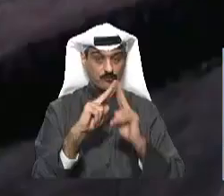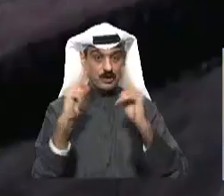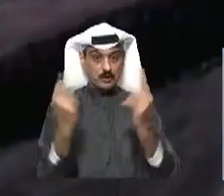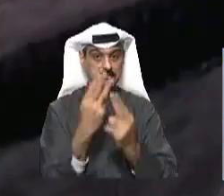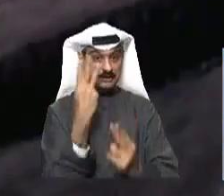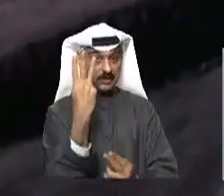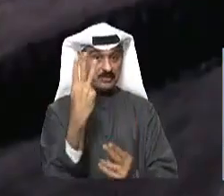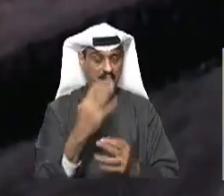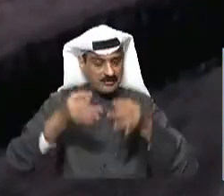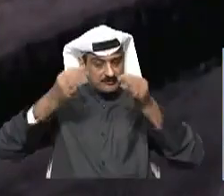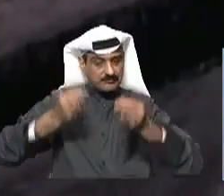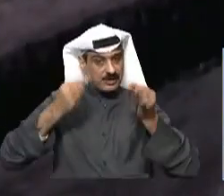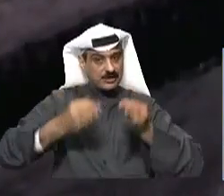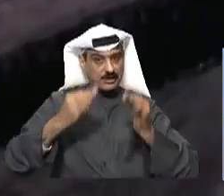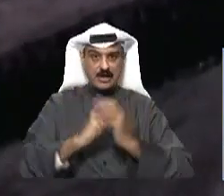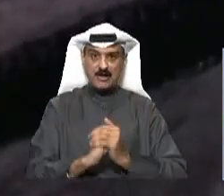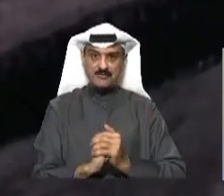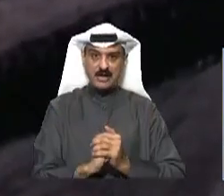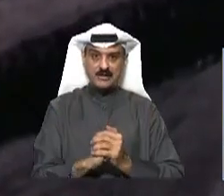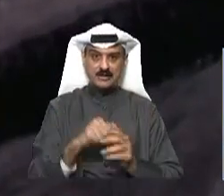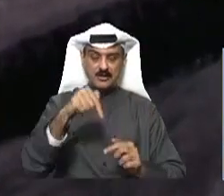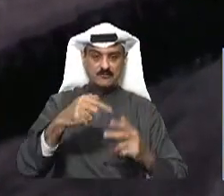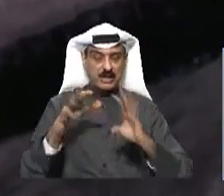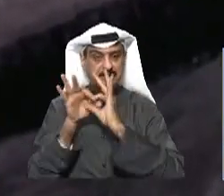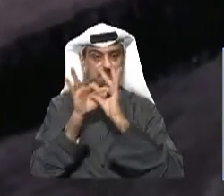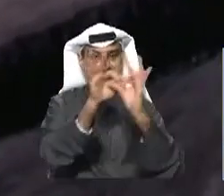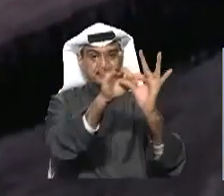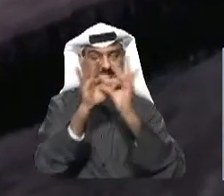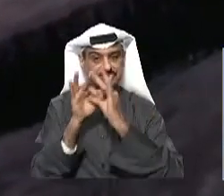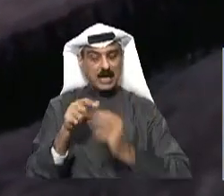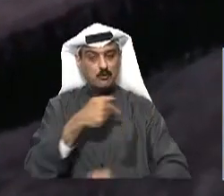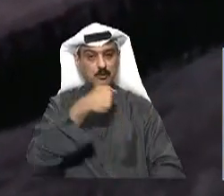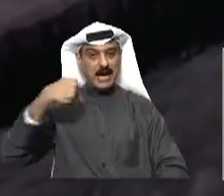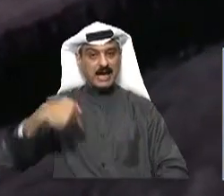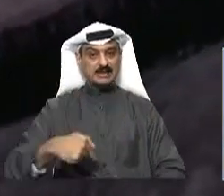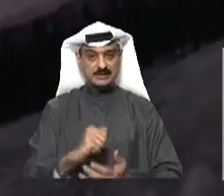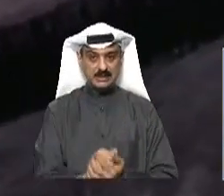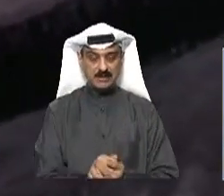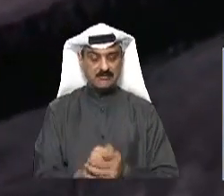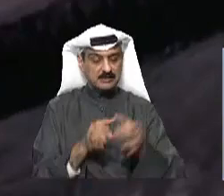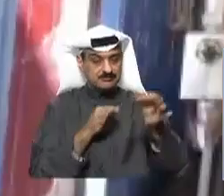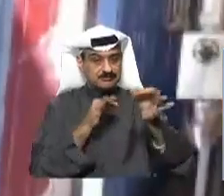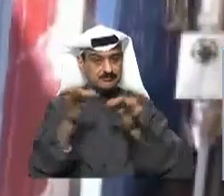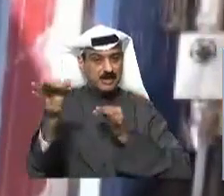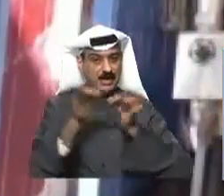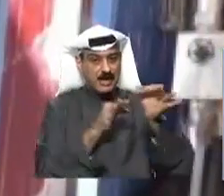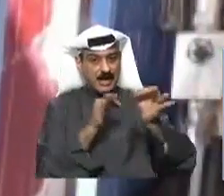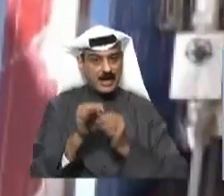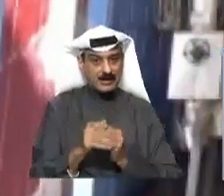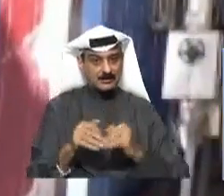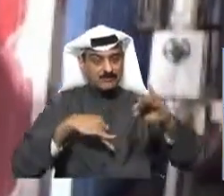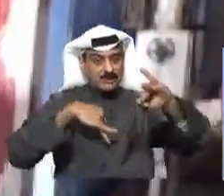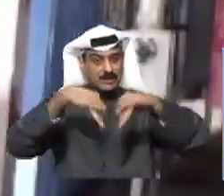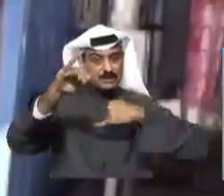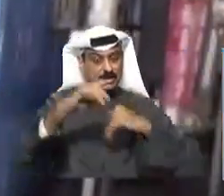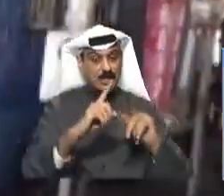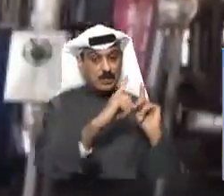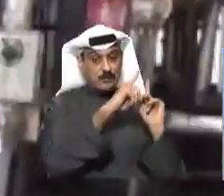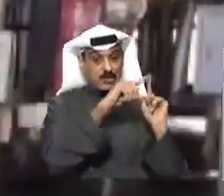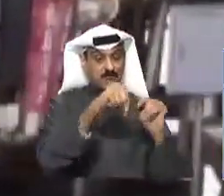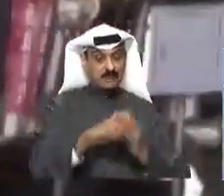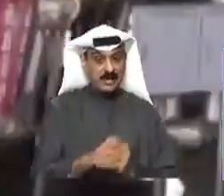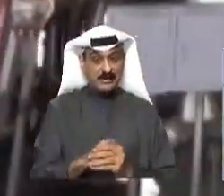ترسم بدقة واحترافية جسور التعاون الممتدة إلى الصين على خارطة طريق الحرير، تترقب الشعوب